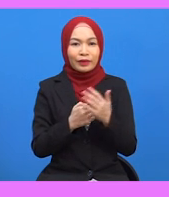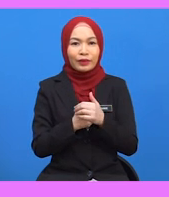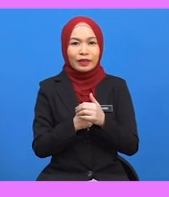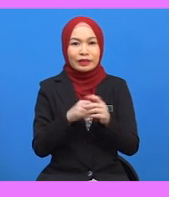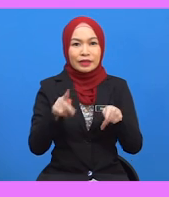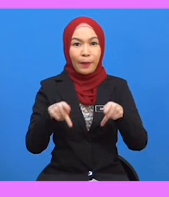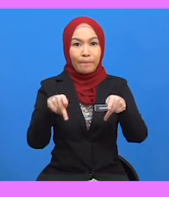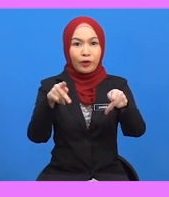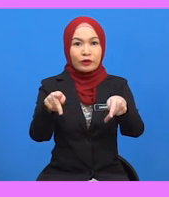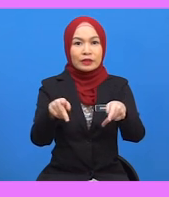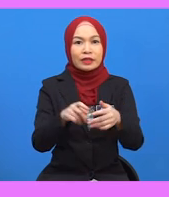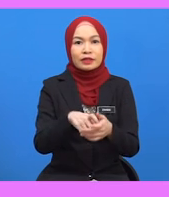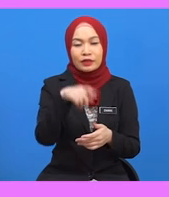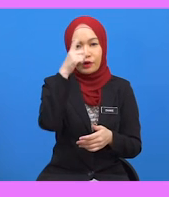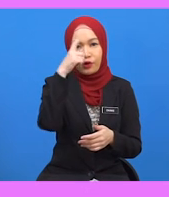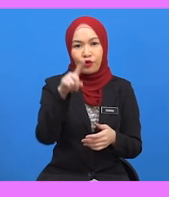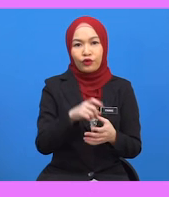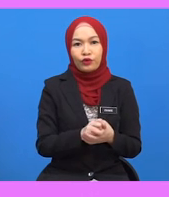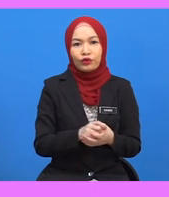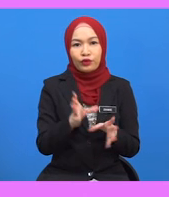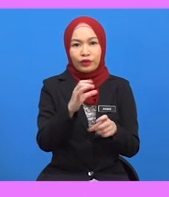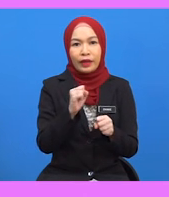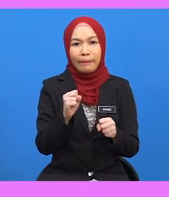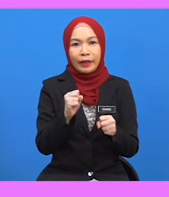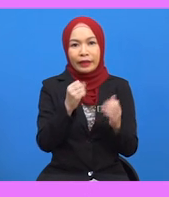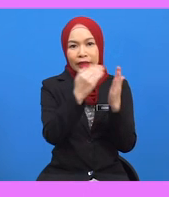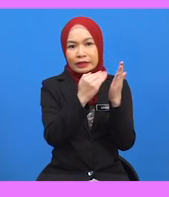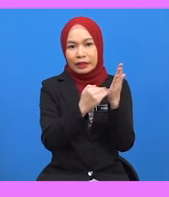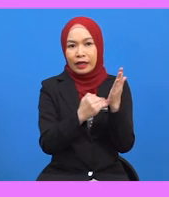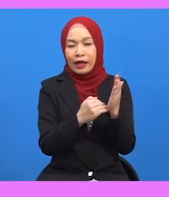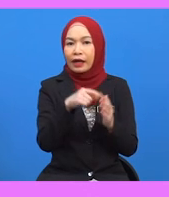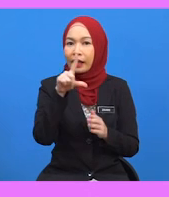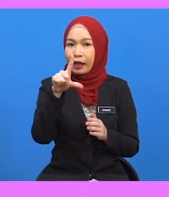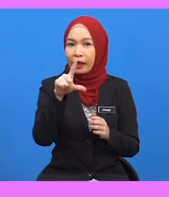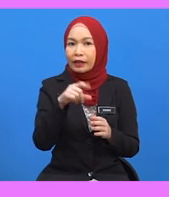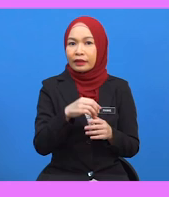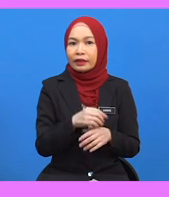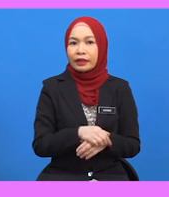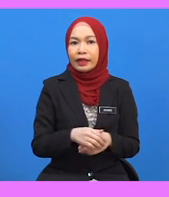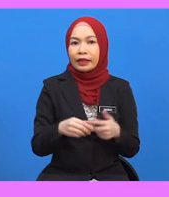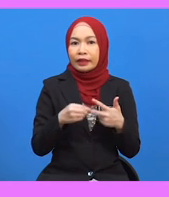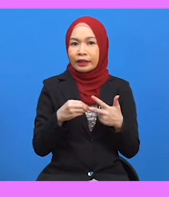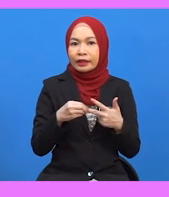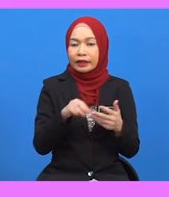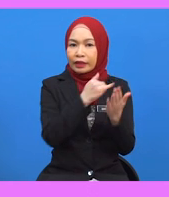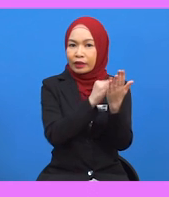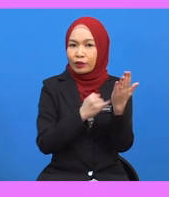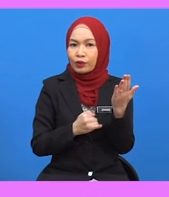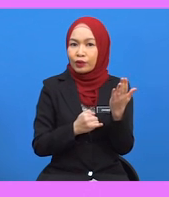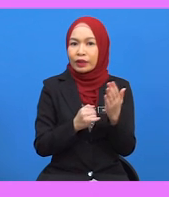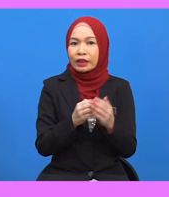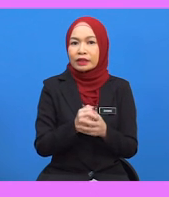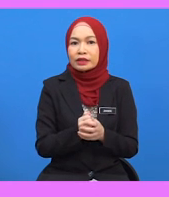proses untuk setkan senarai L. Langkah ketiga, lukis simbol proses